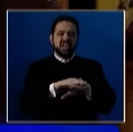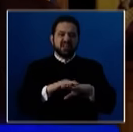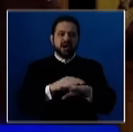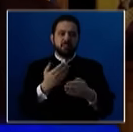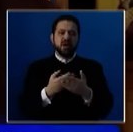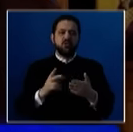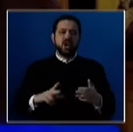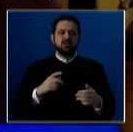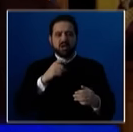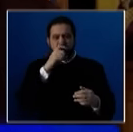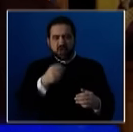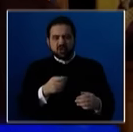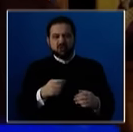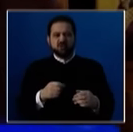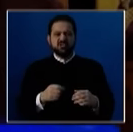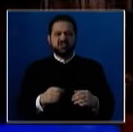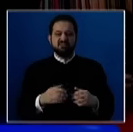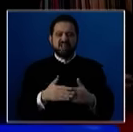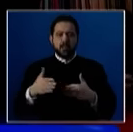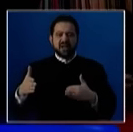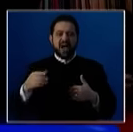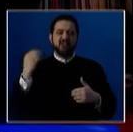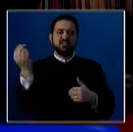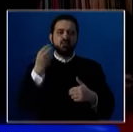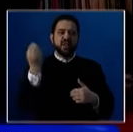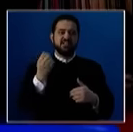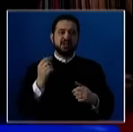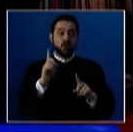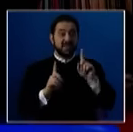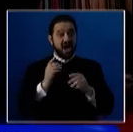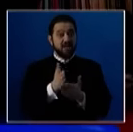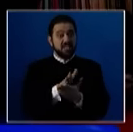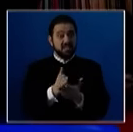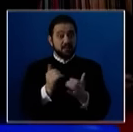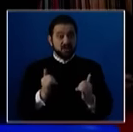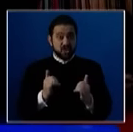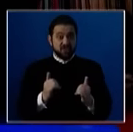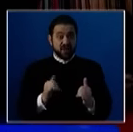nu înțelegem, reci fiind. Și dacă se întâmplă așa ceva